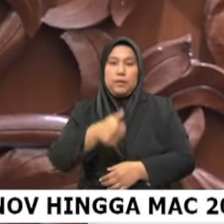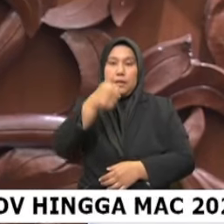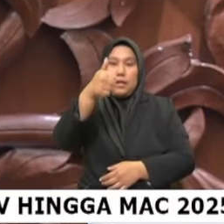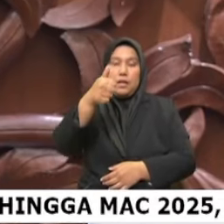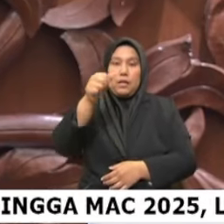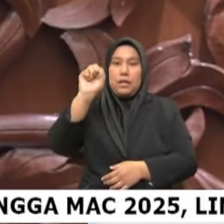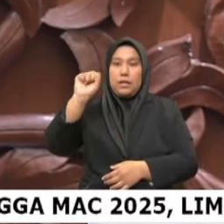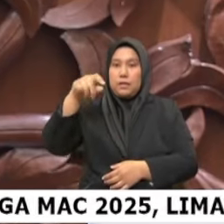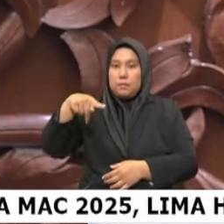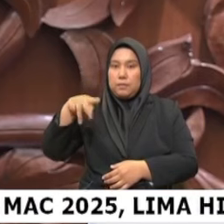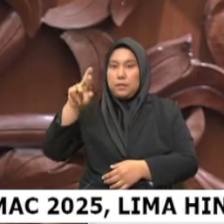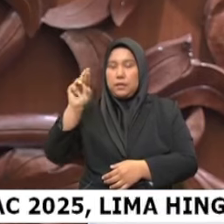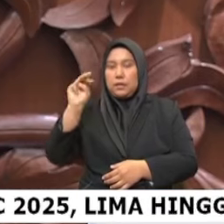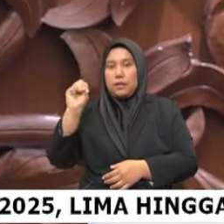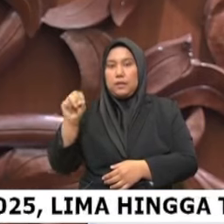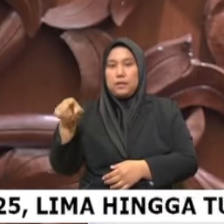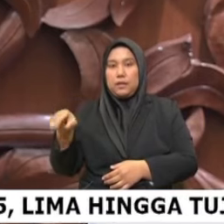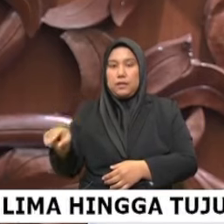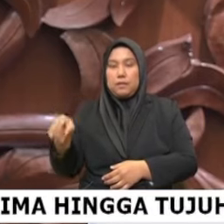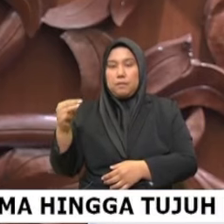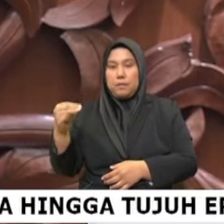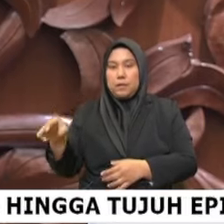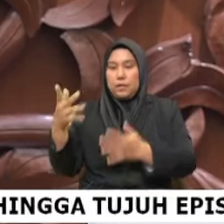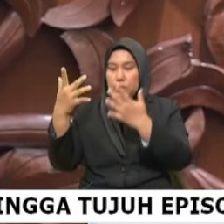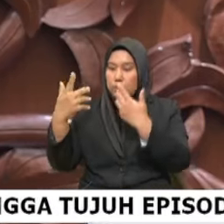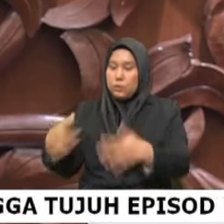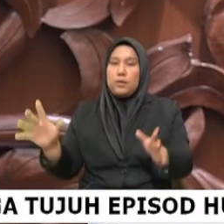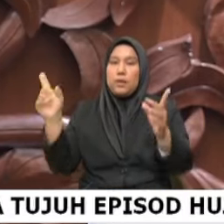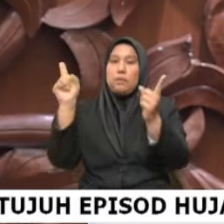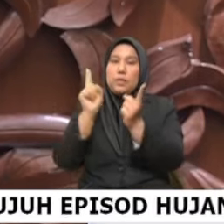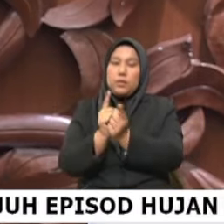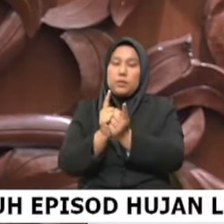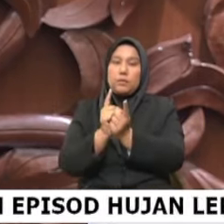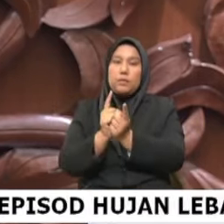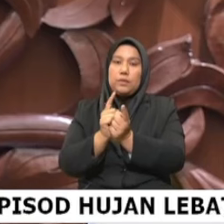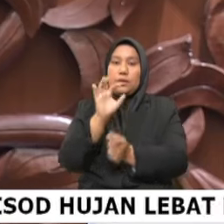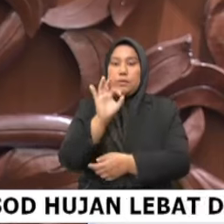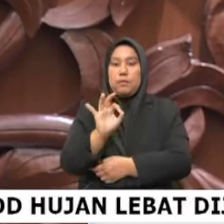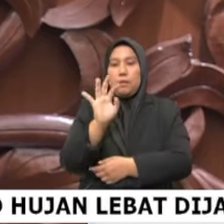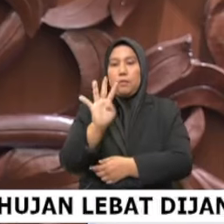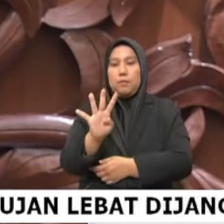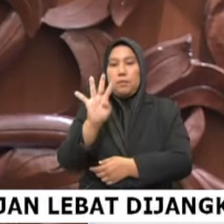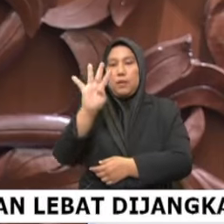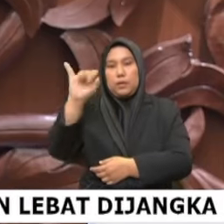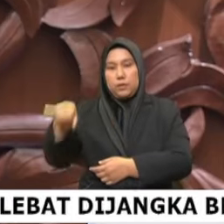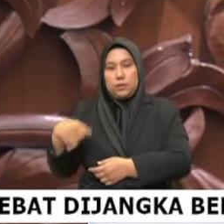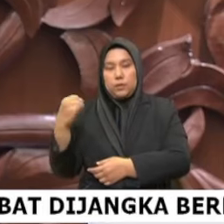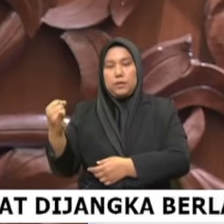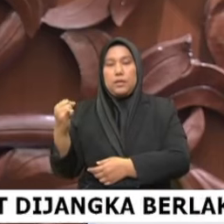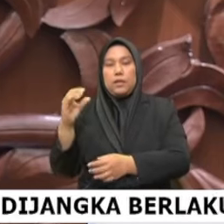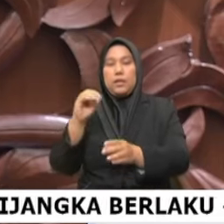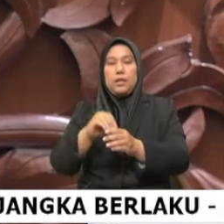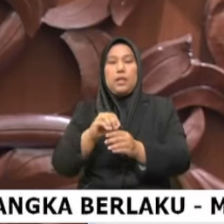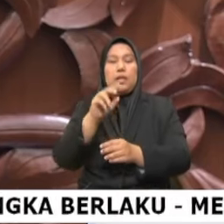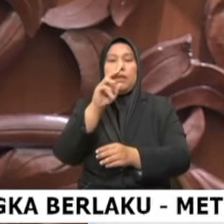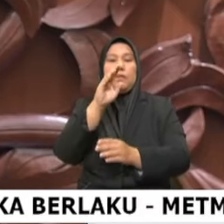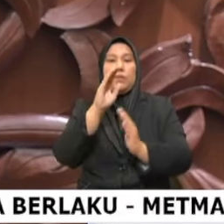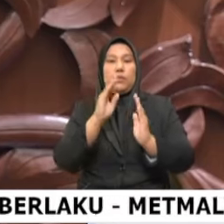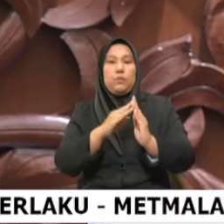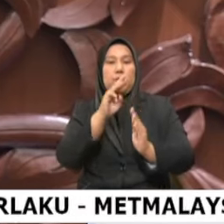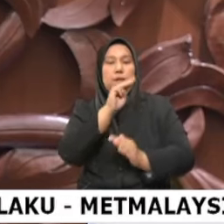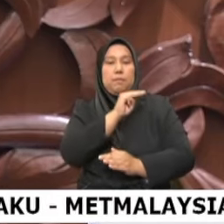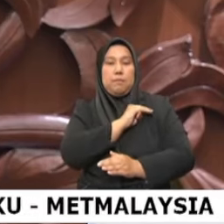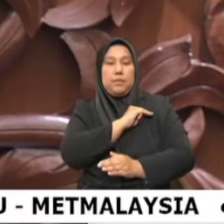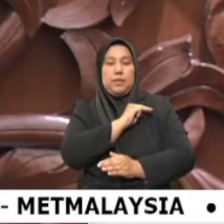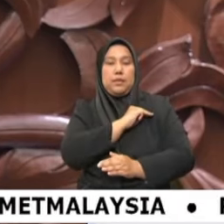SPRM bahawa mereka telah menjumpai 94 juta di dalam rumah Menteri KSM pada